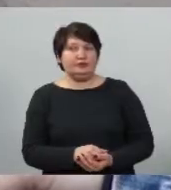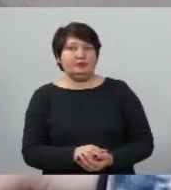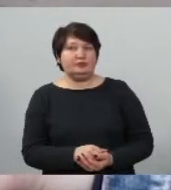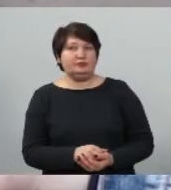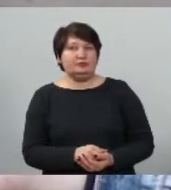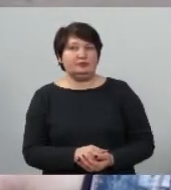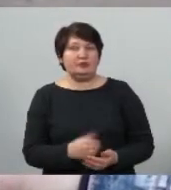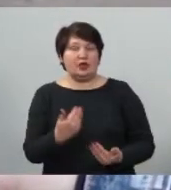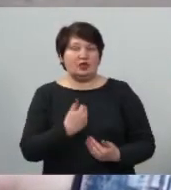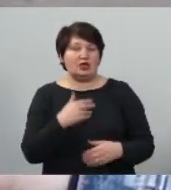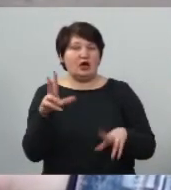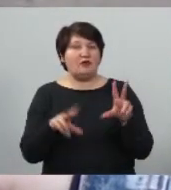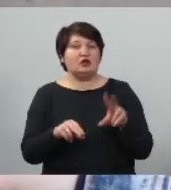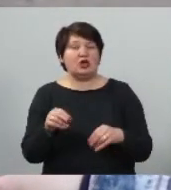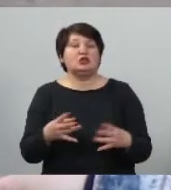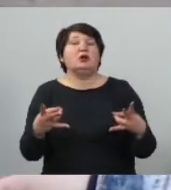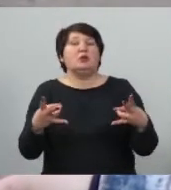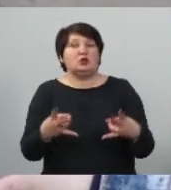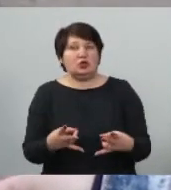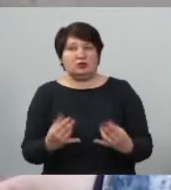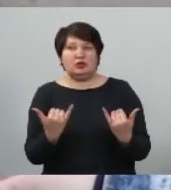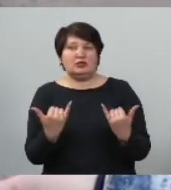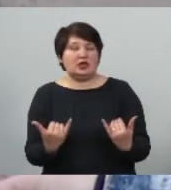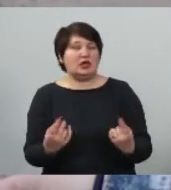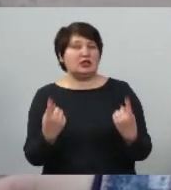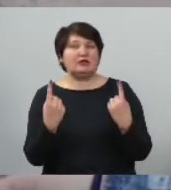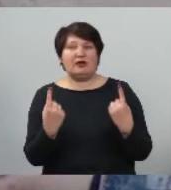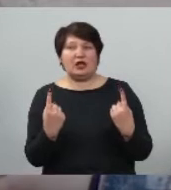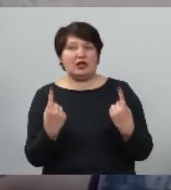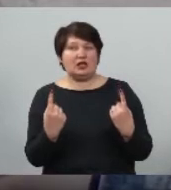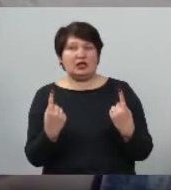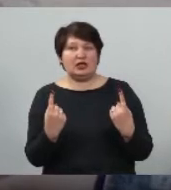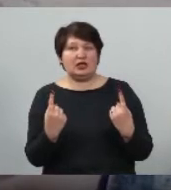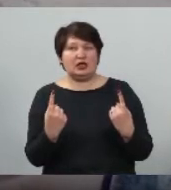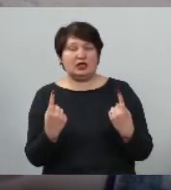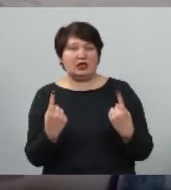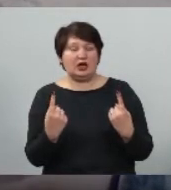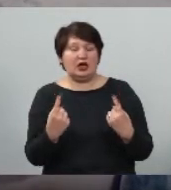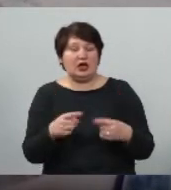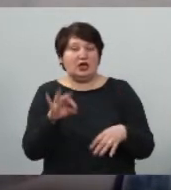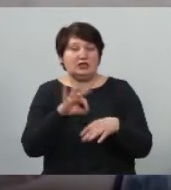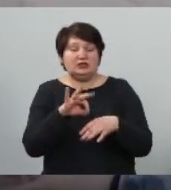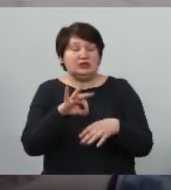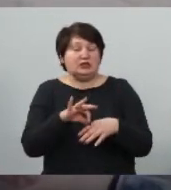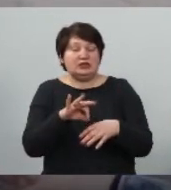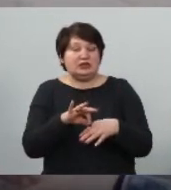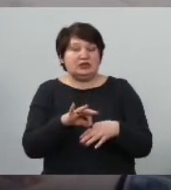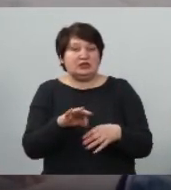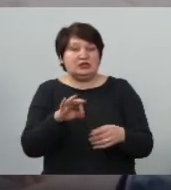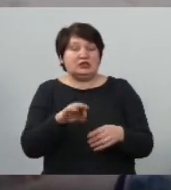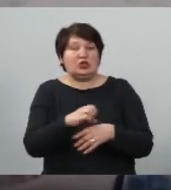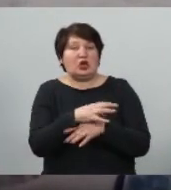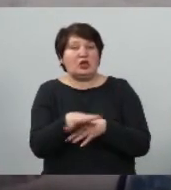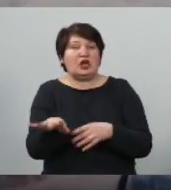Я вважаю за потрібне, що зараз велика іде стихія, це коронарний